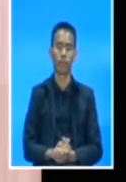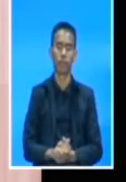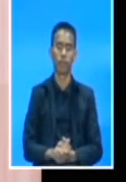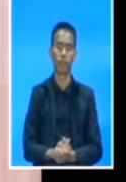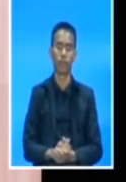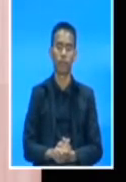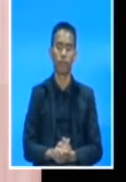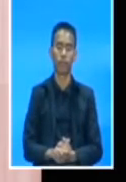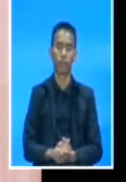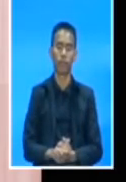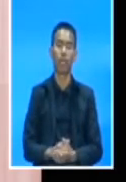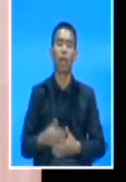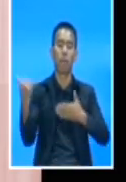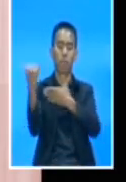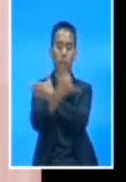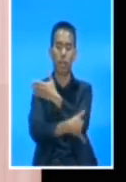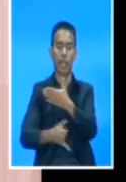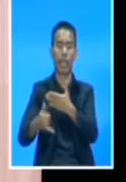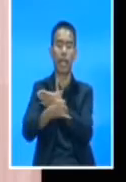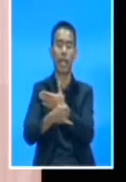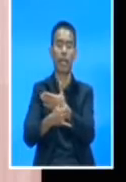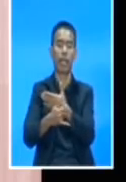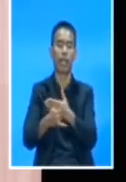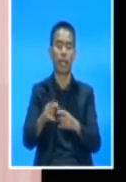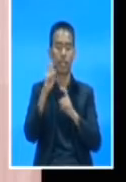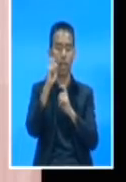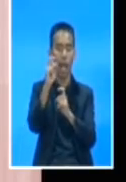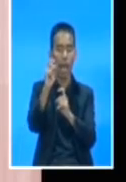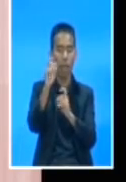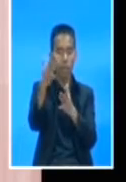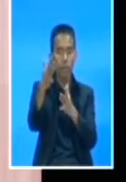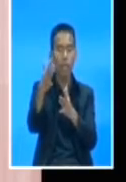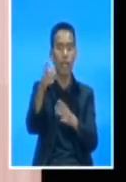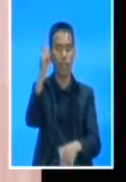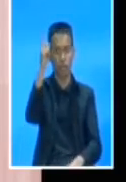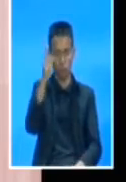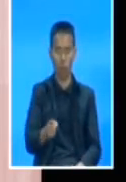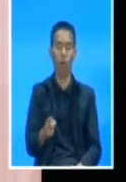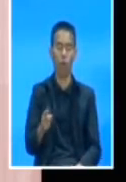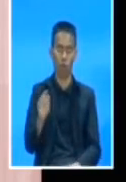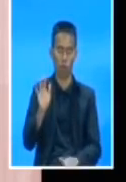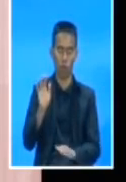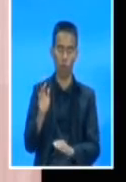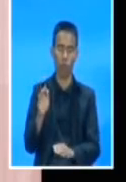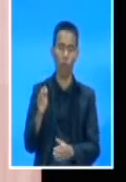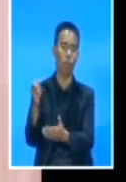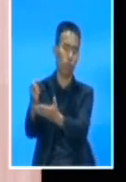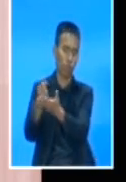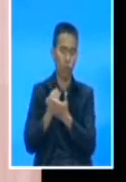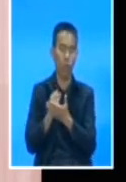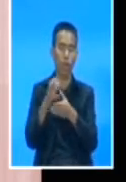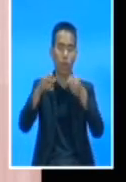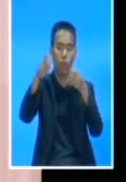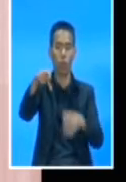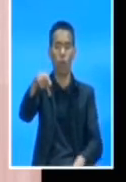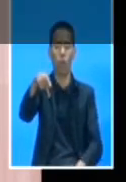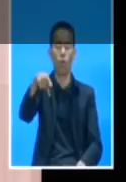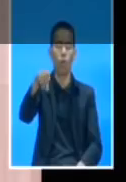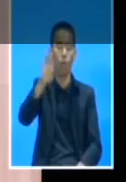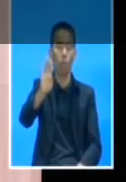ประเทศที่ปลอดภัยมากที่สุดในโลกนี้ผมต้องอาศัยอาจารย์บวรศักดิ์ด้วยที่จริงผมได้ไปพบท่านหลาย